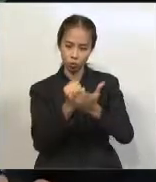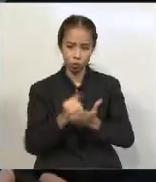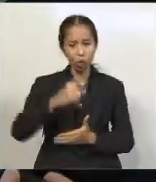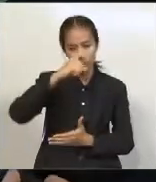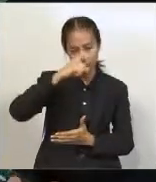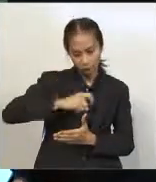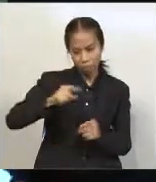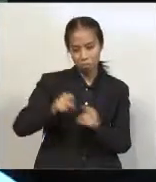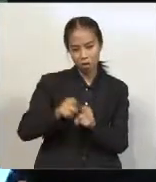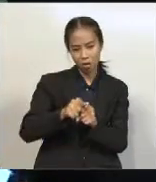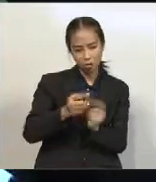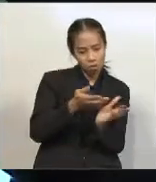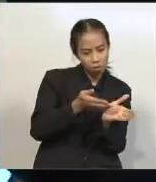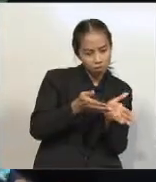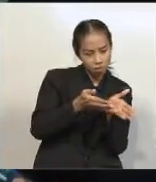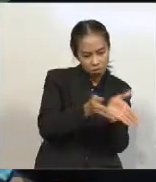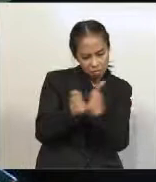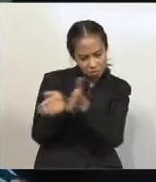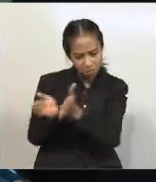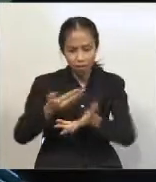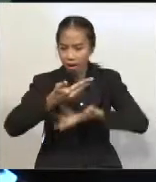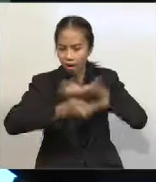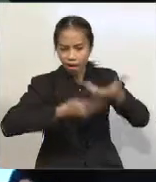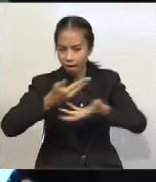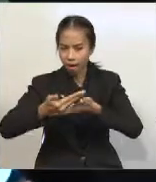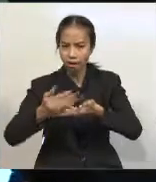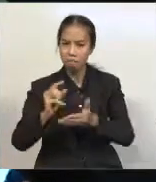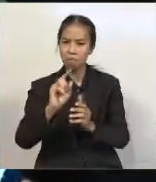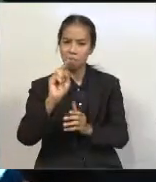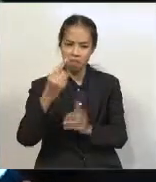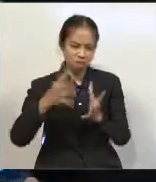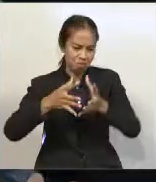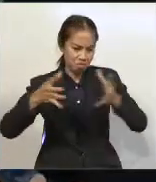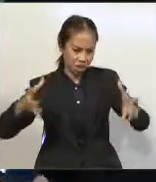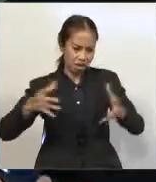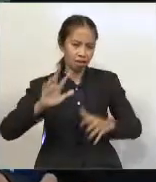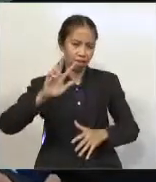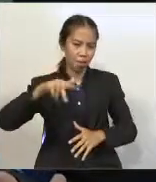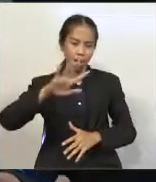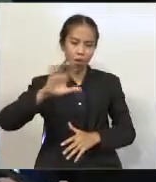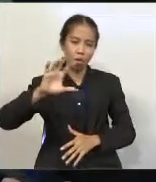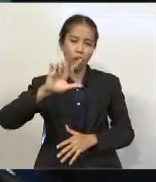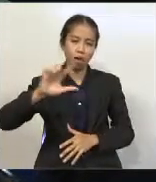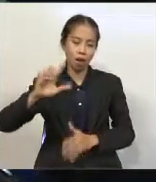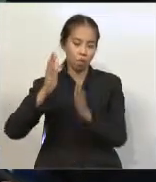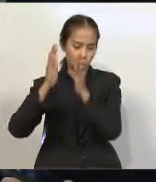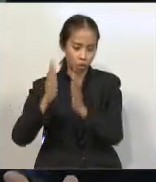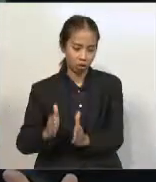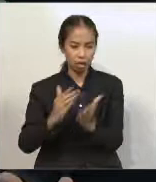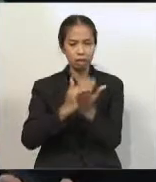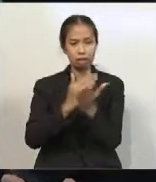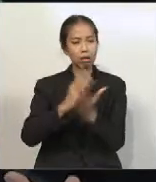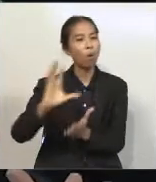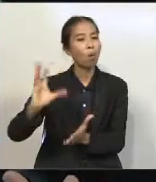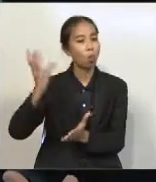ลาดการค้าขนาดใหญ่ถึง 3,500 ล้านคนครึ่งหนึ่งของประชากรโลกนะครับรวมทั้งอำนวยความสะดวก